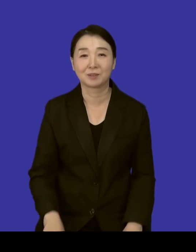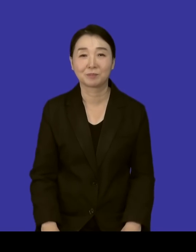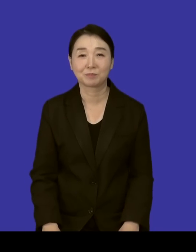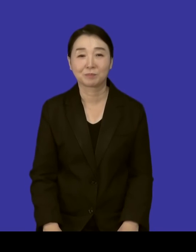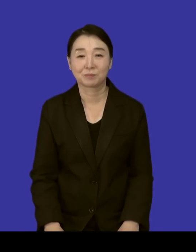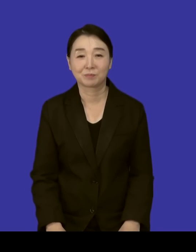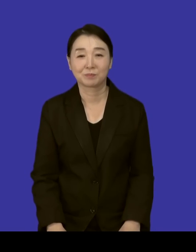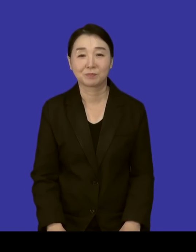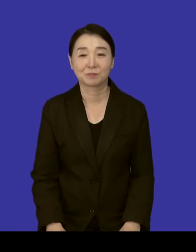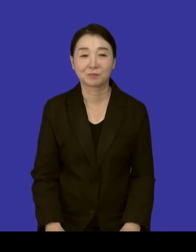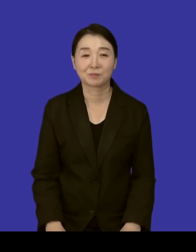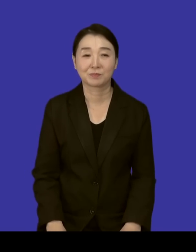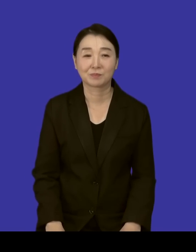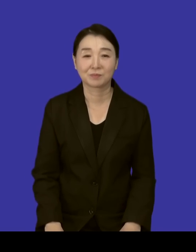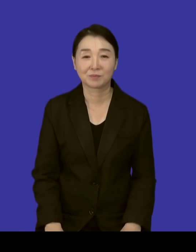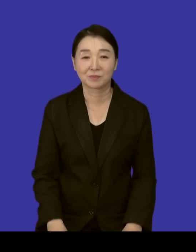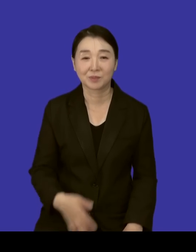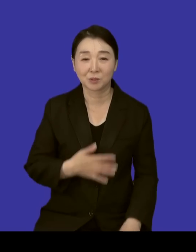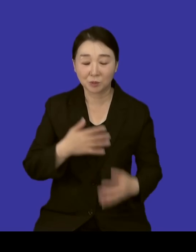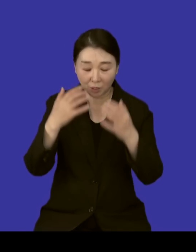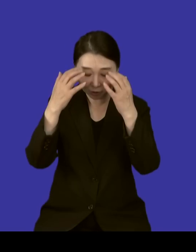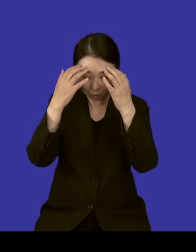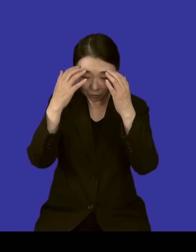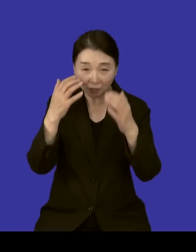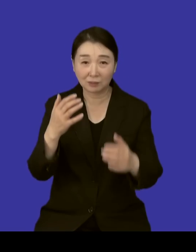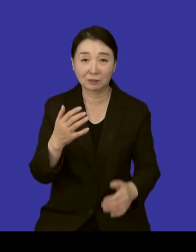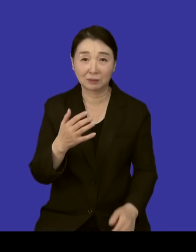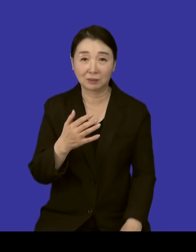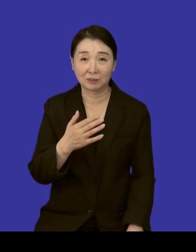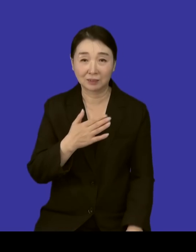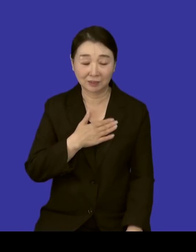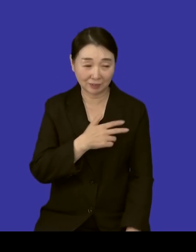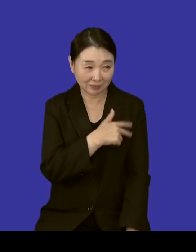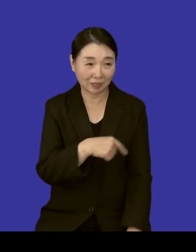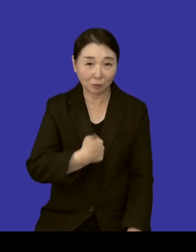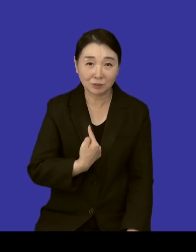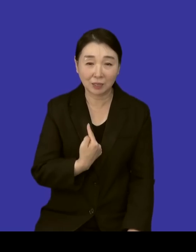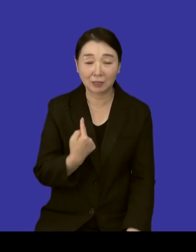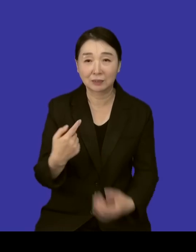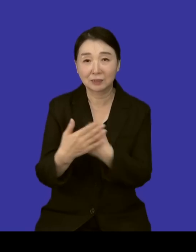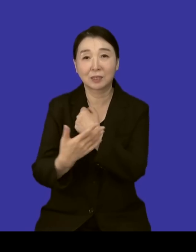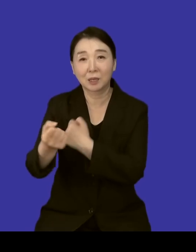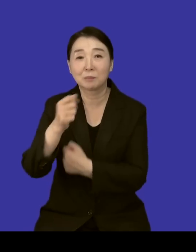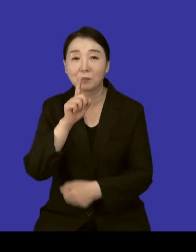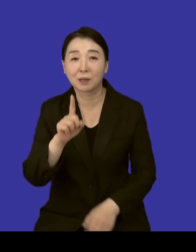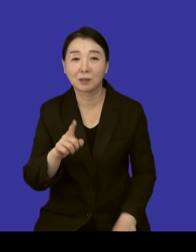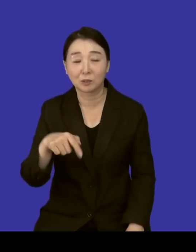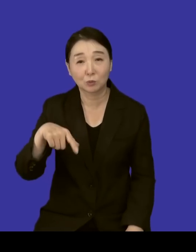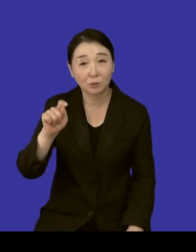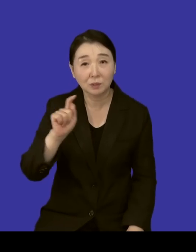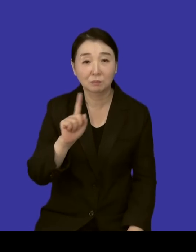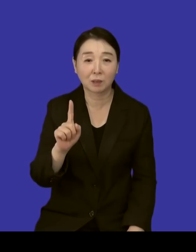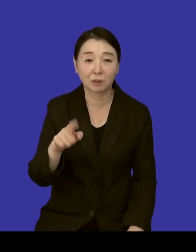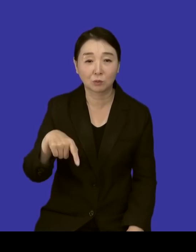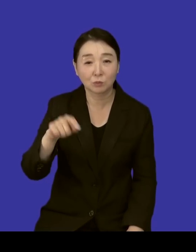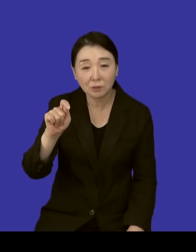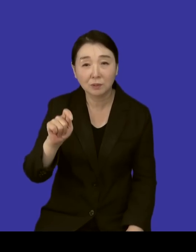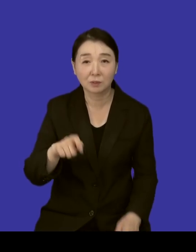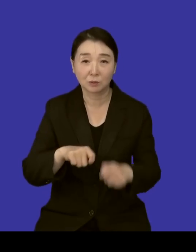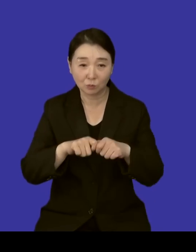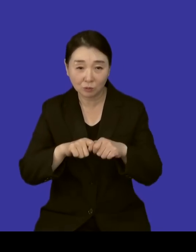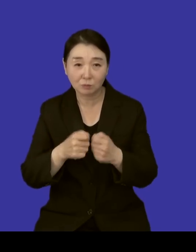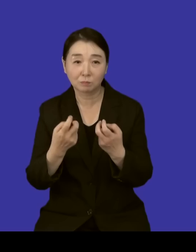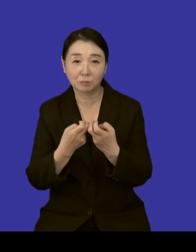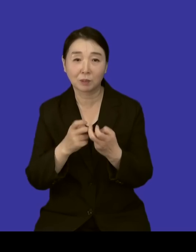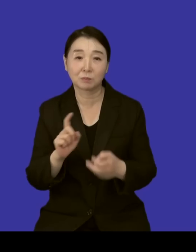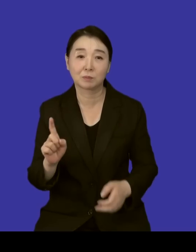이제 고난은 집사님이 혼자 받으시고 은혜는 자기네들이 받는다고. 예. 예. 큐티 이야기를 계속 하셨는데 그럼 큐티를 좀 구체적으로 할 수